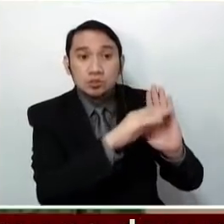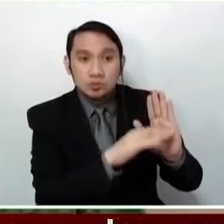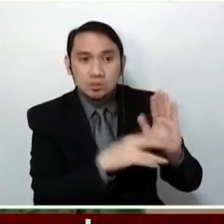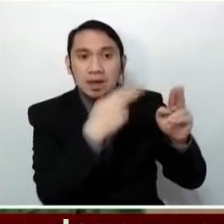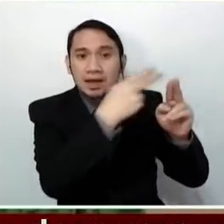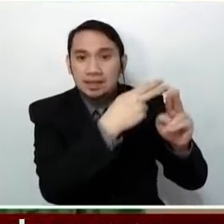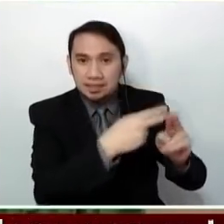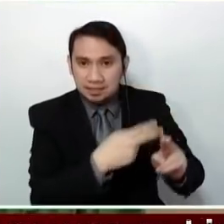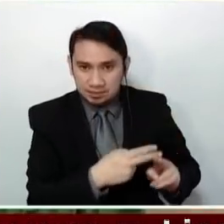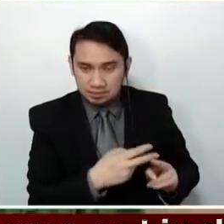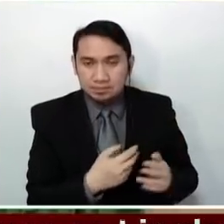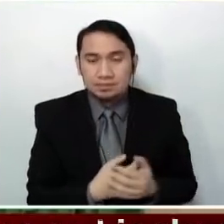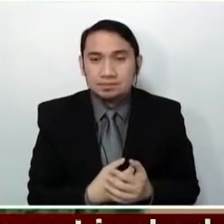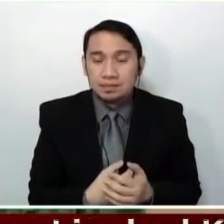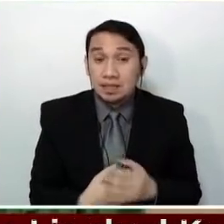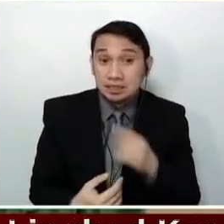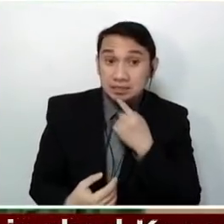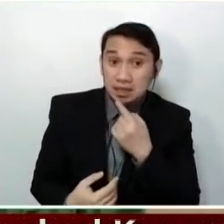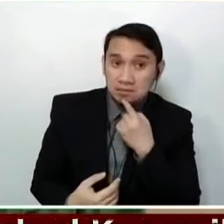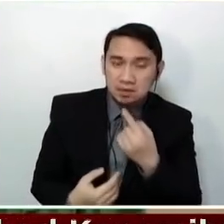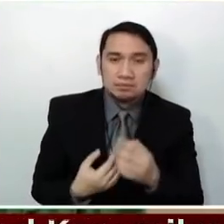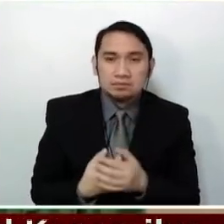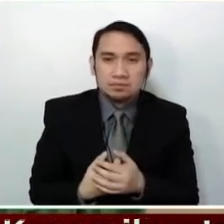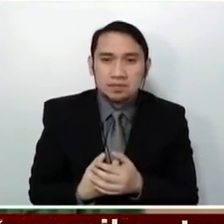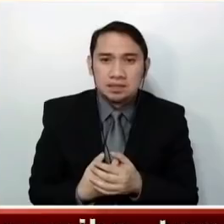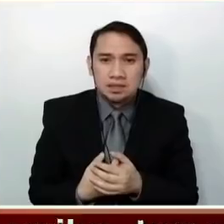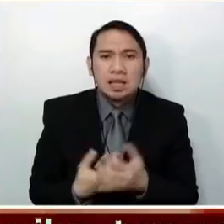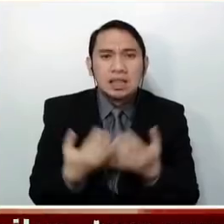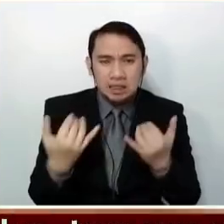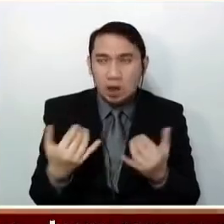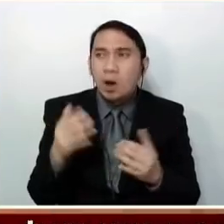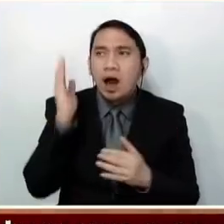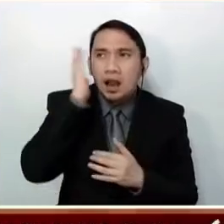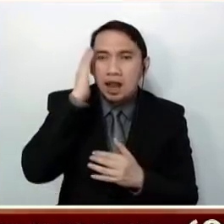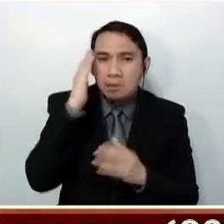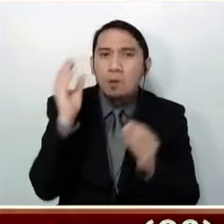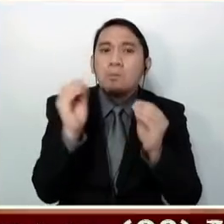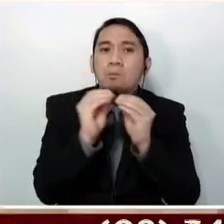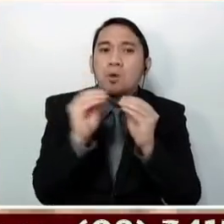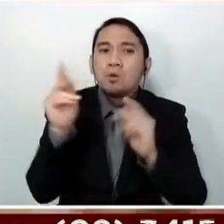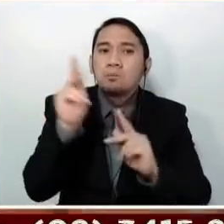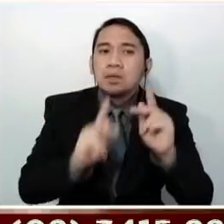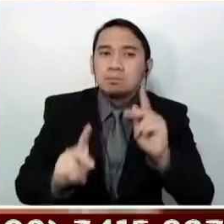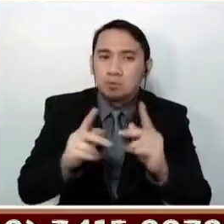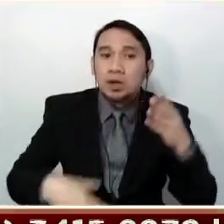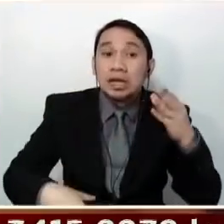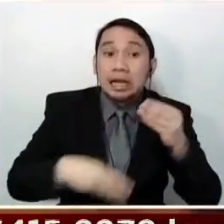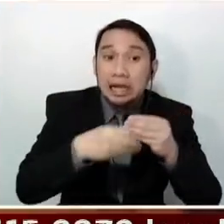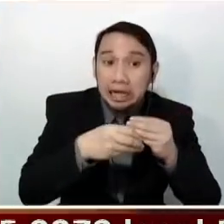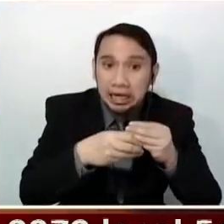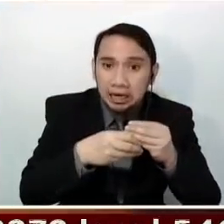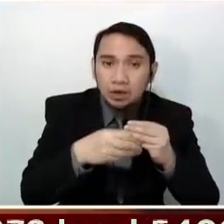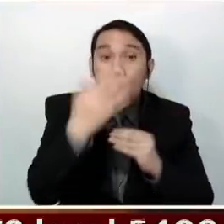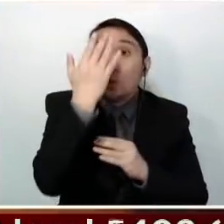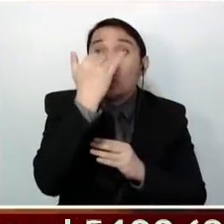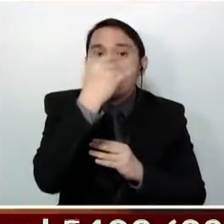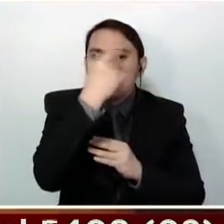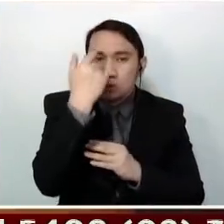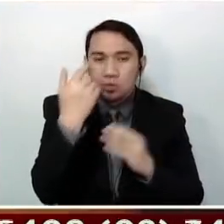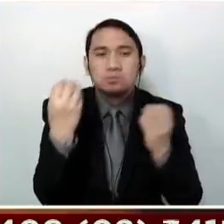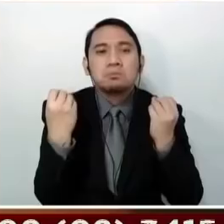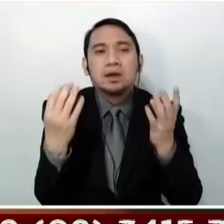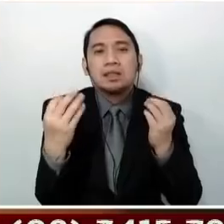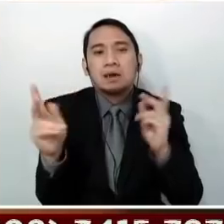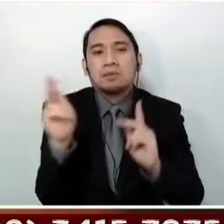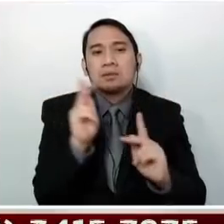ayuda. Aniya, tiyak na marami ang nadagdag na beneficyaryo dahil mas marami na ang naghirap sa gitna